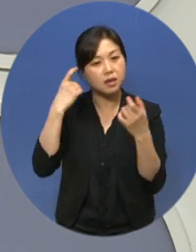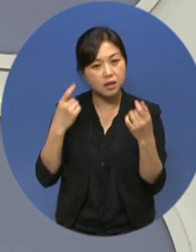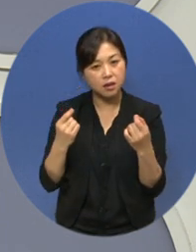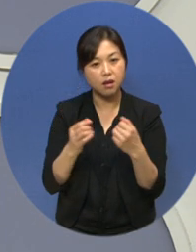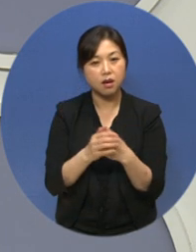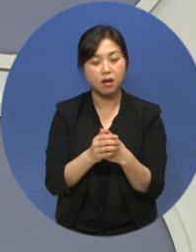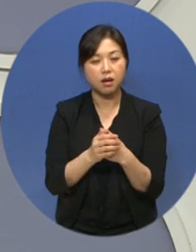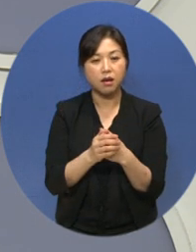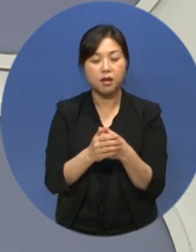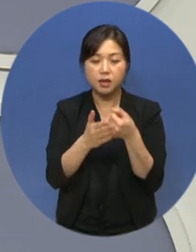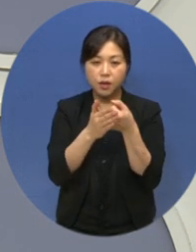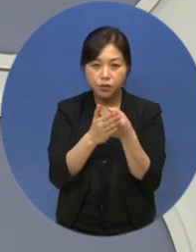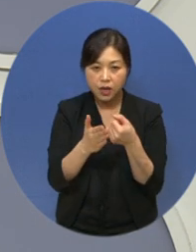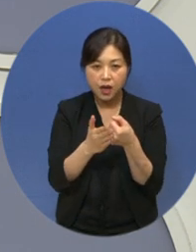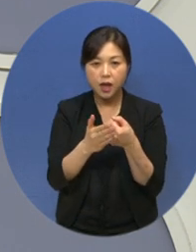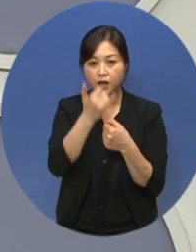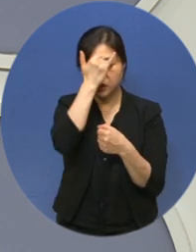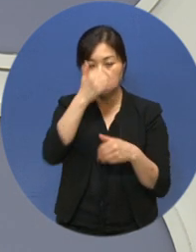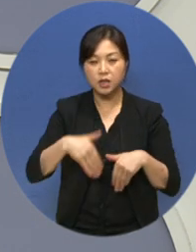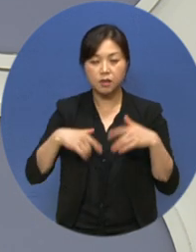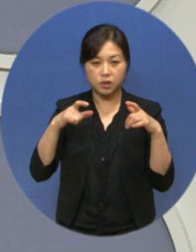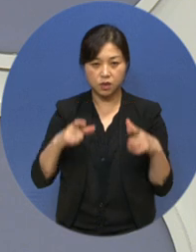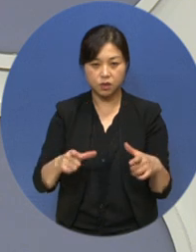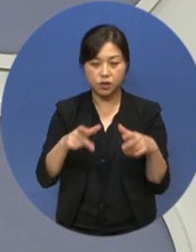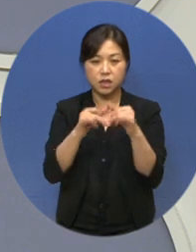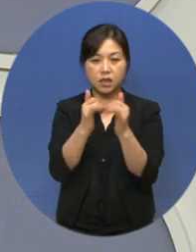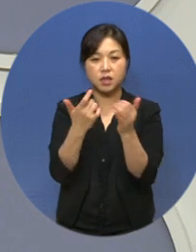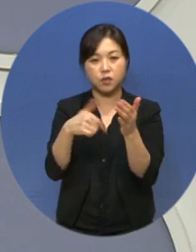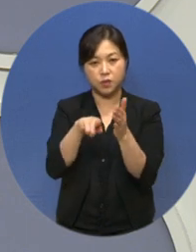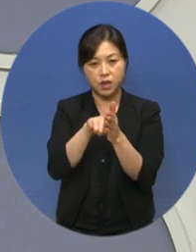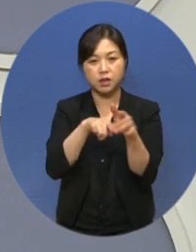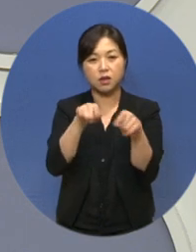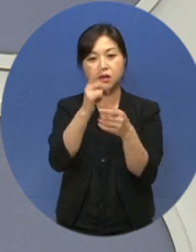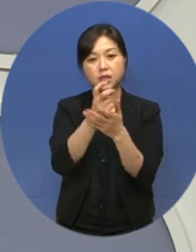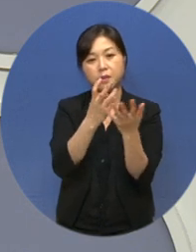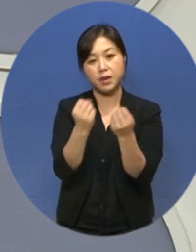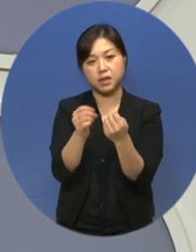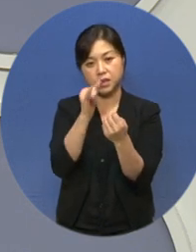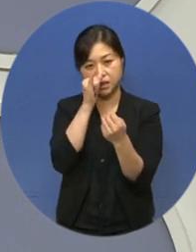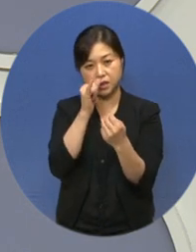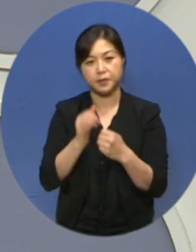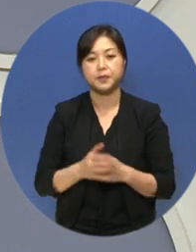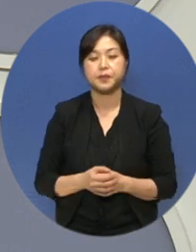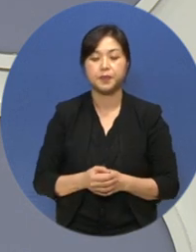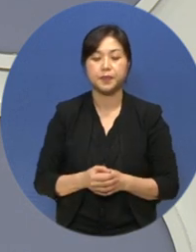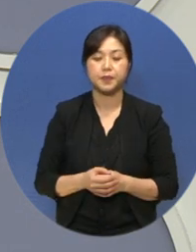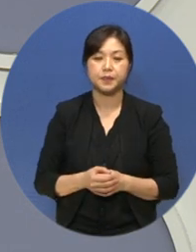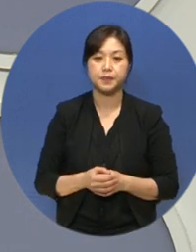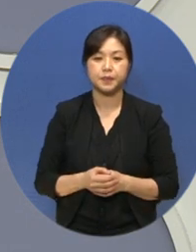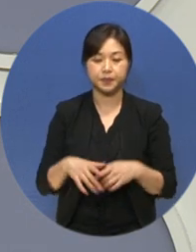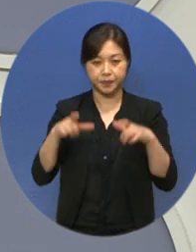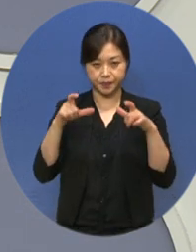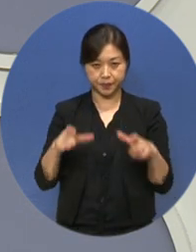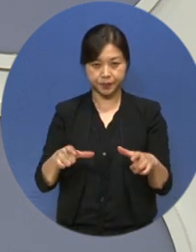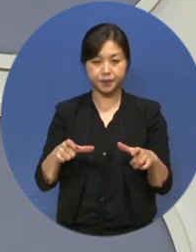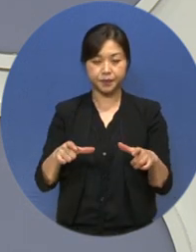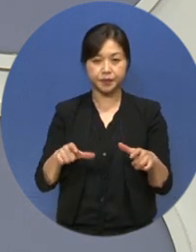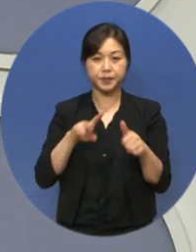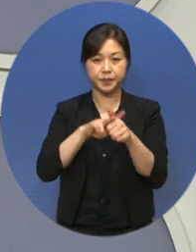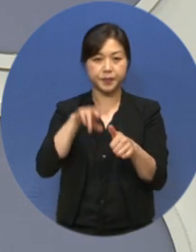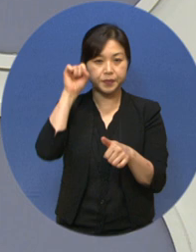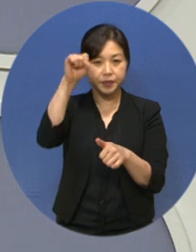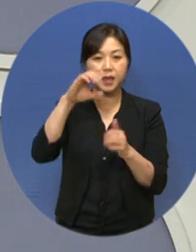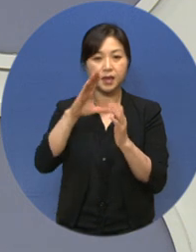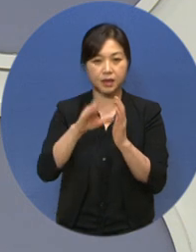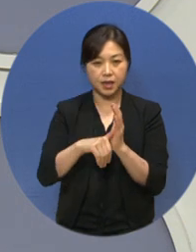위한 여러 가지 정책을 많이 필요했습니다 4 예컨데 그 제가 말씀드렸지만 2 도 저지 뭐 지가 시럽 되면